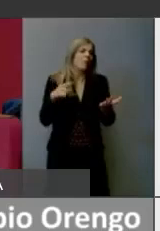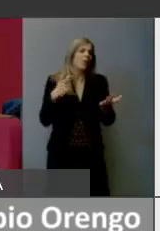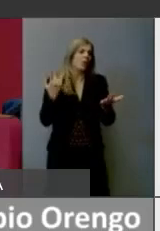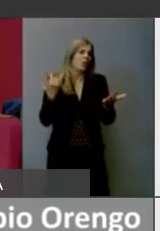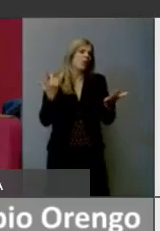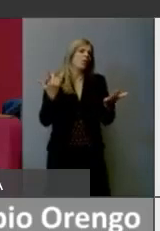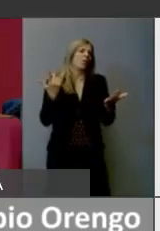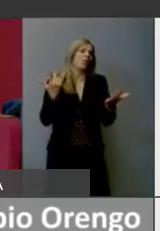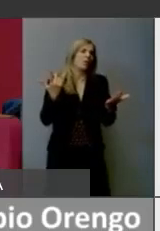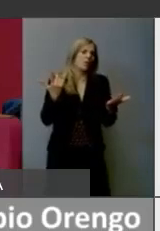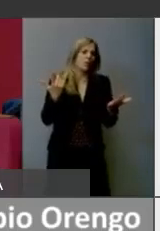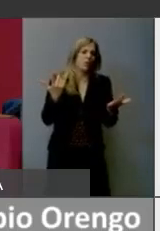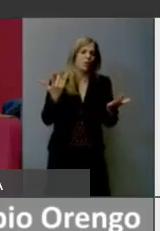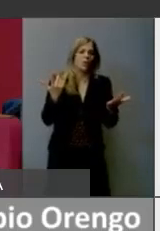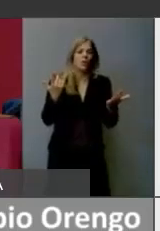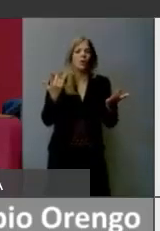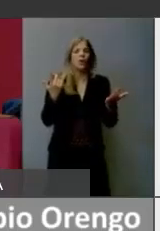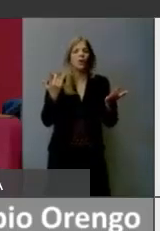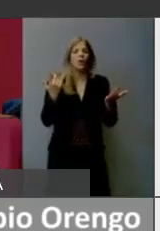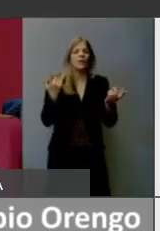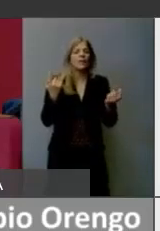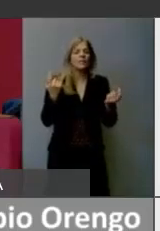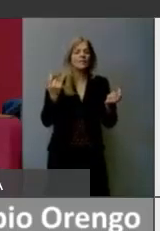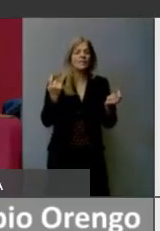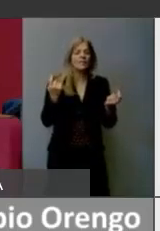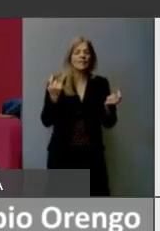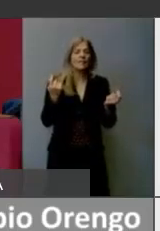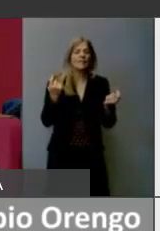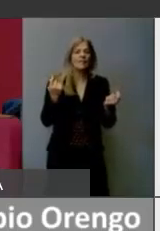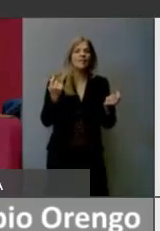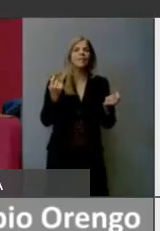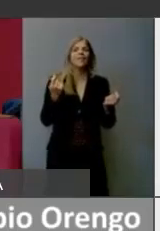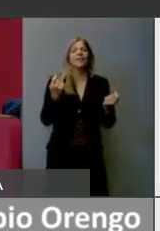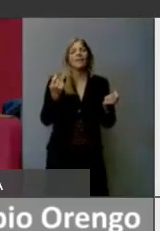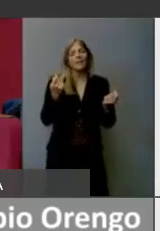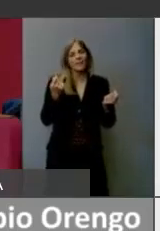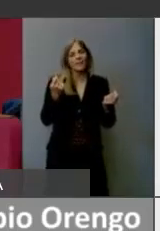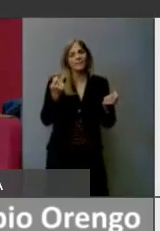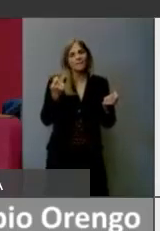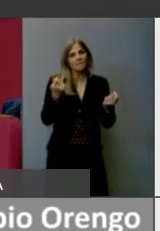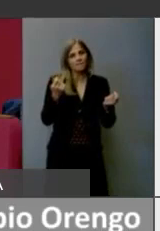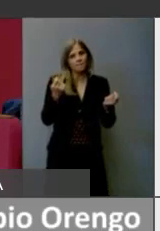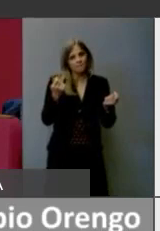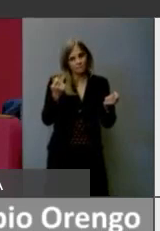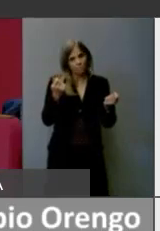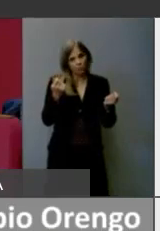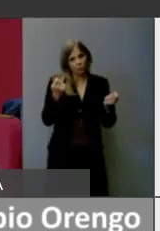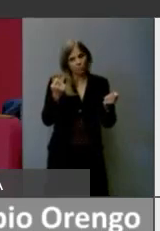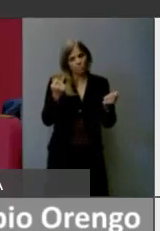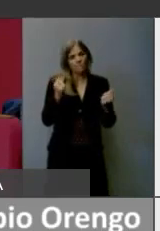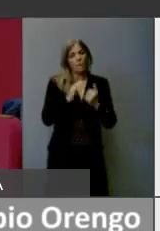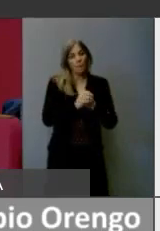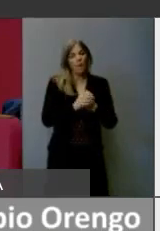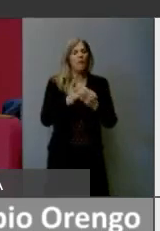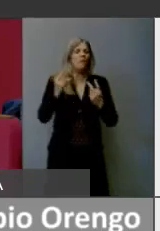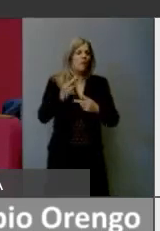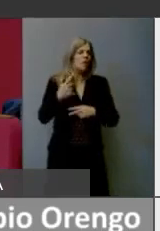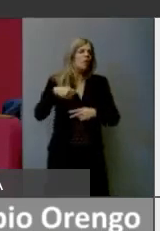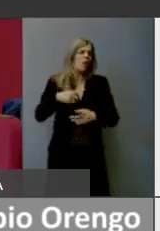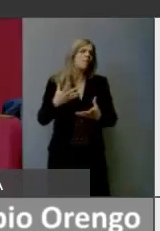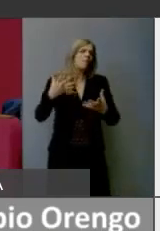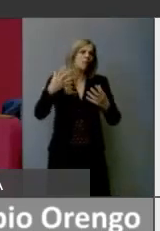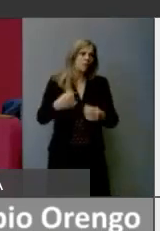del fatto, quindi accogliendo la proposta sia del posizionamento e tanto più della